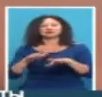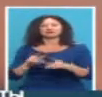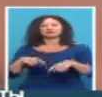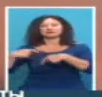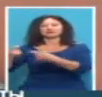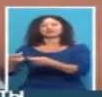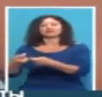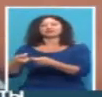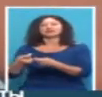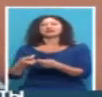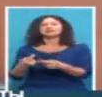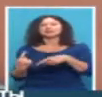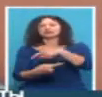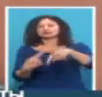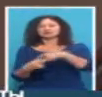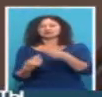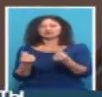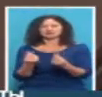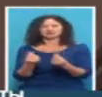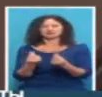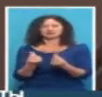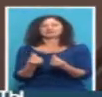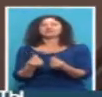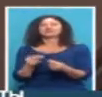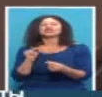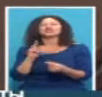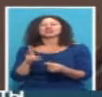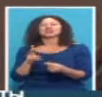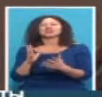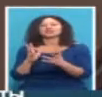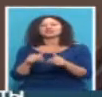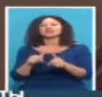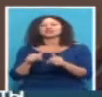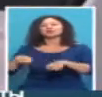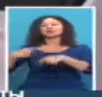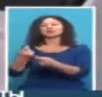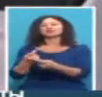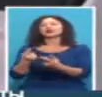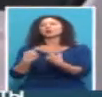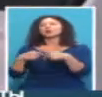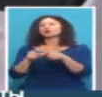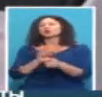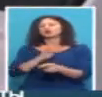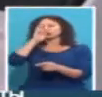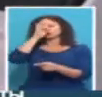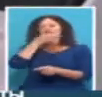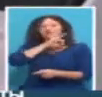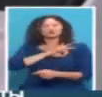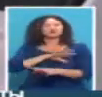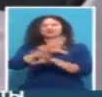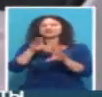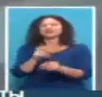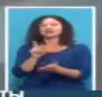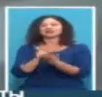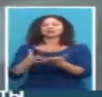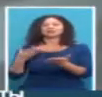уменьшения теневого оборота. В режиме реального времени пробитый чек автоматически передается в органы госдоходов. Сегодня не все налогоплательщики,